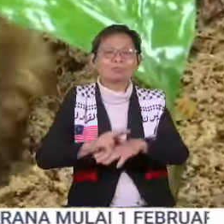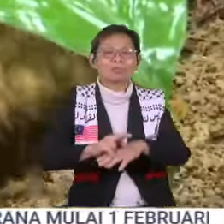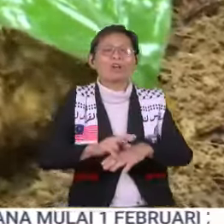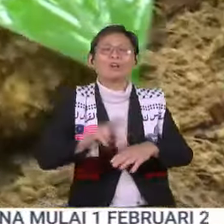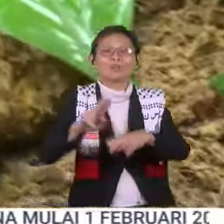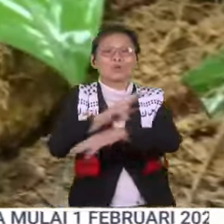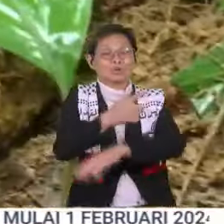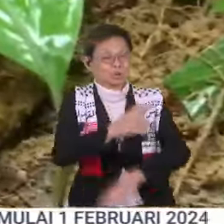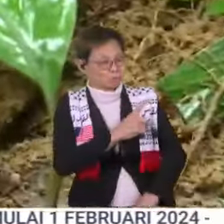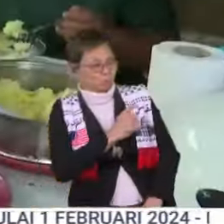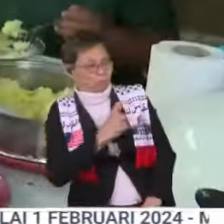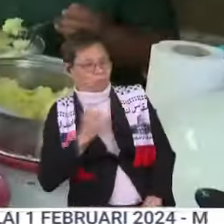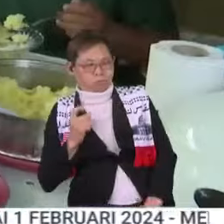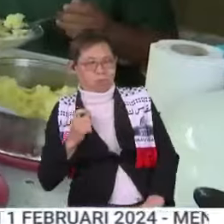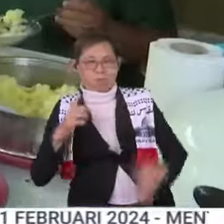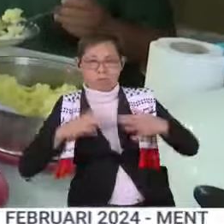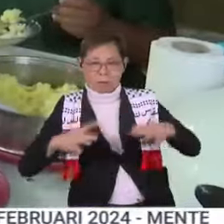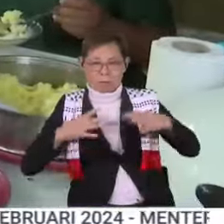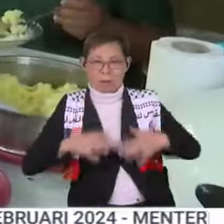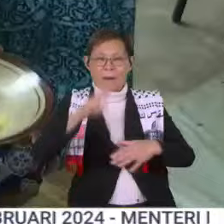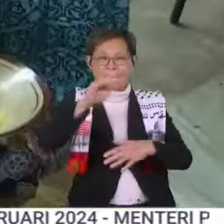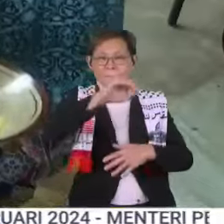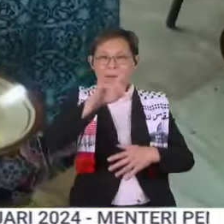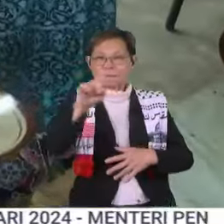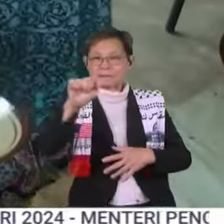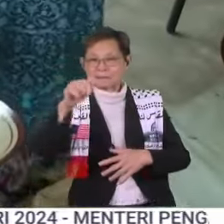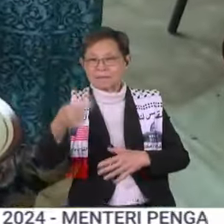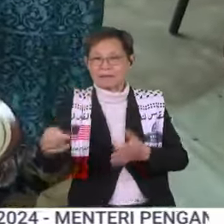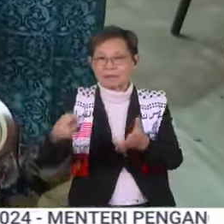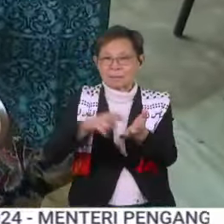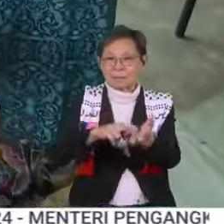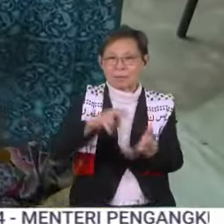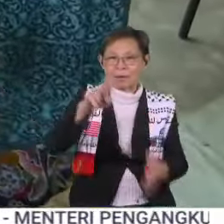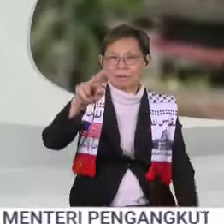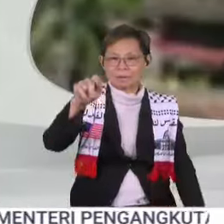sebagai pewangi pakaian. Majidah Ismail, RTM.